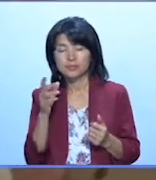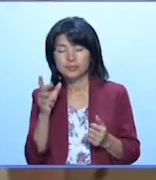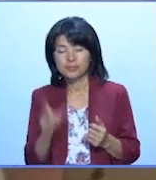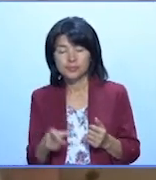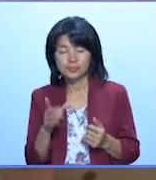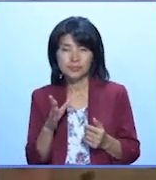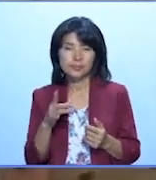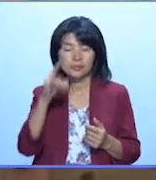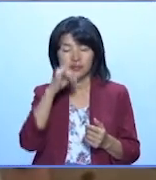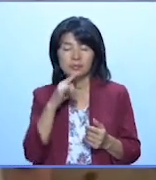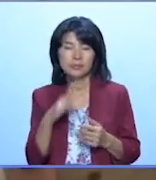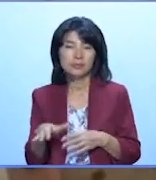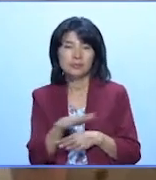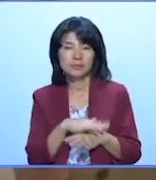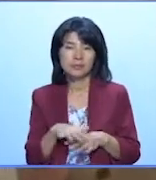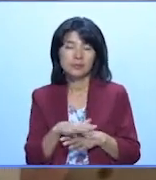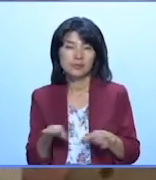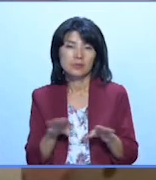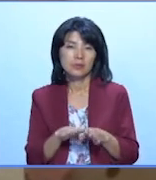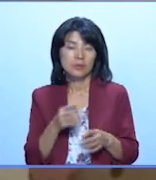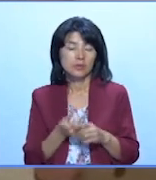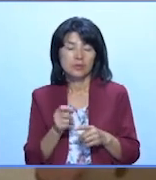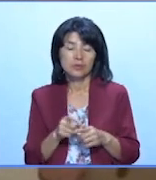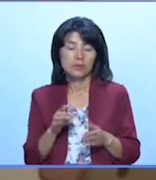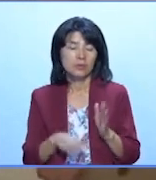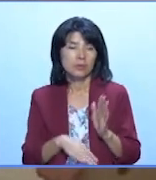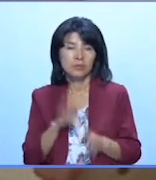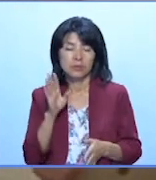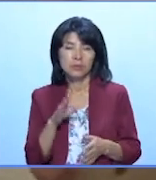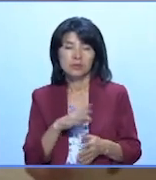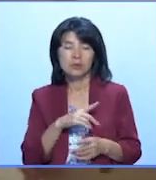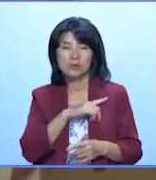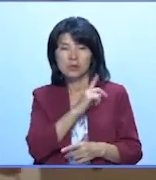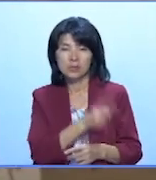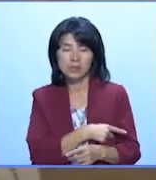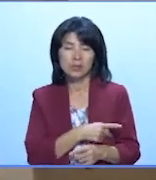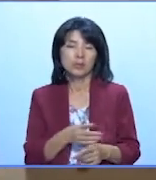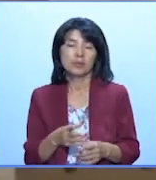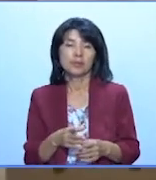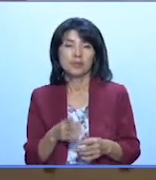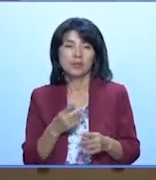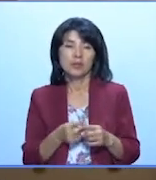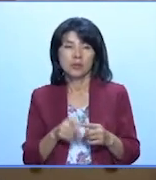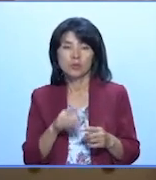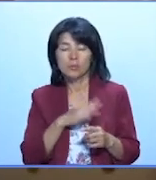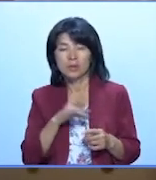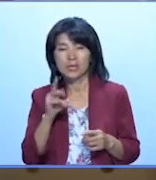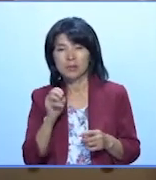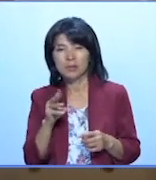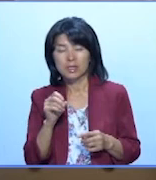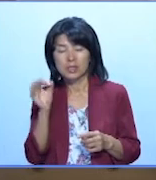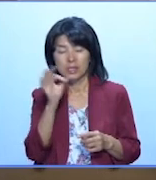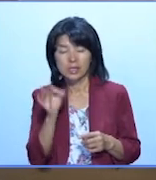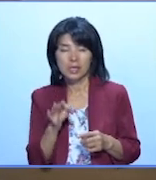первое в Казахстане. Вообще Майский водопровод считается очень мощным, лучшим крупным водопроводом. Немецкое оборудование, и здесь полностью у